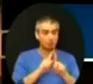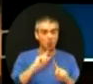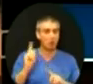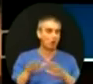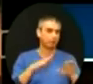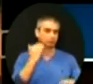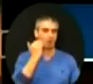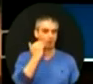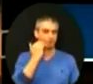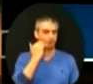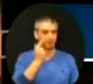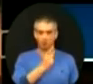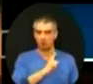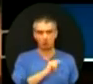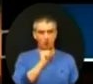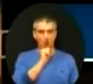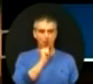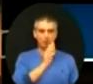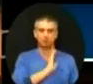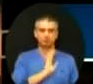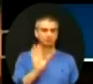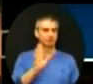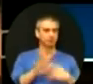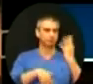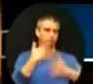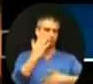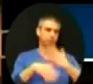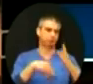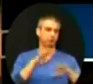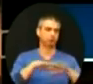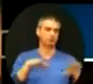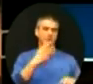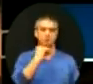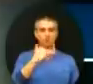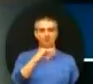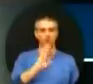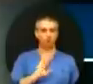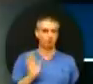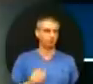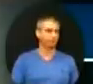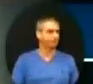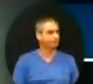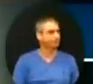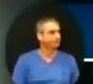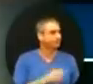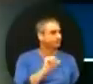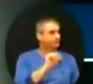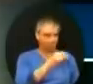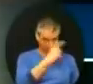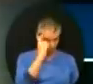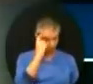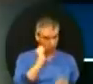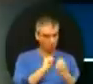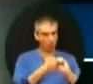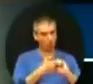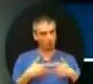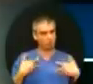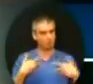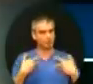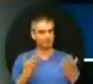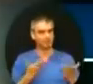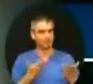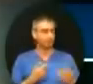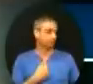ממשל אמריקאי, לא מעוניין בכאוס בשטחי יהודה ושומרון. אריה אלדד, אתה מהמודאגים או